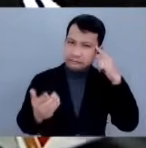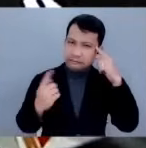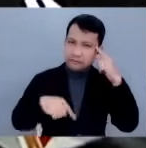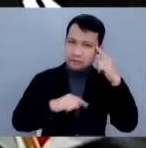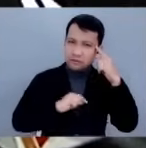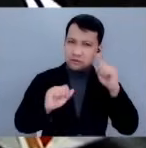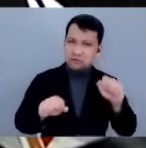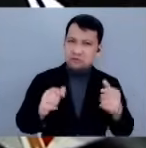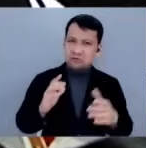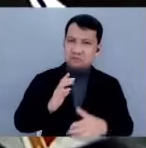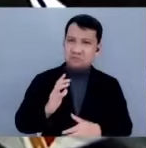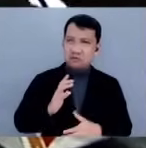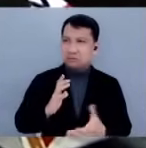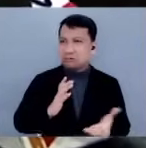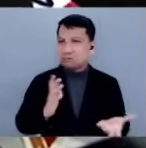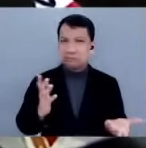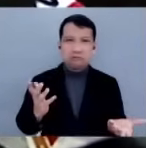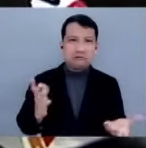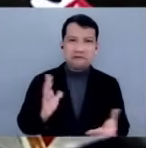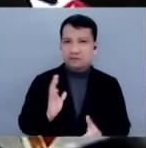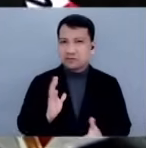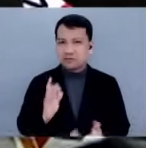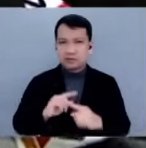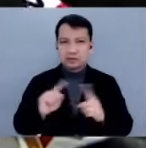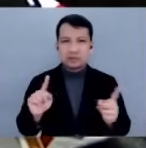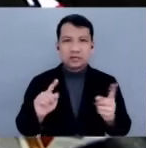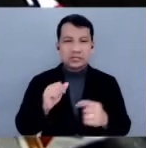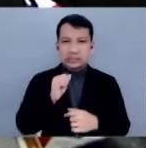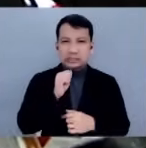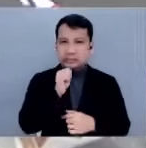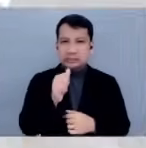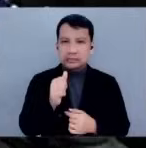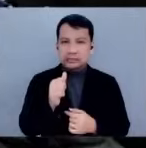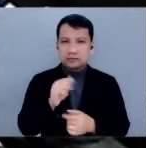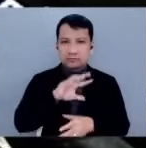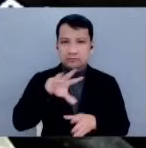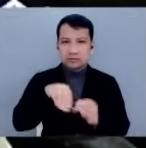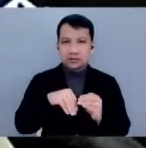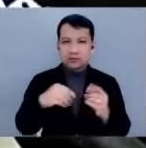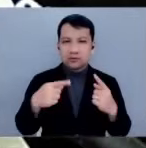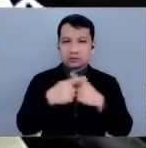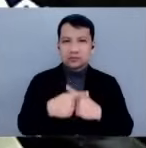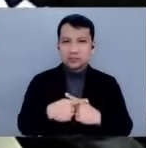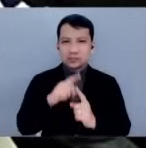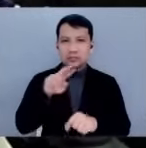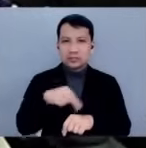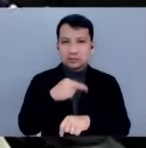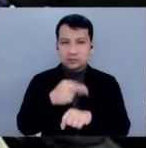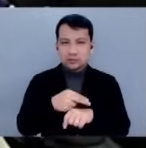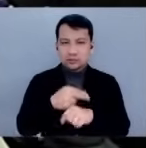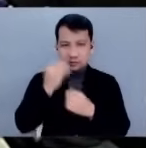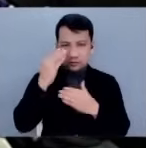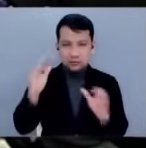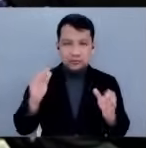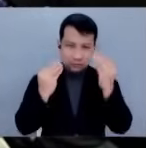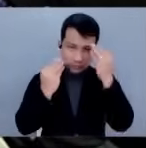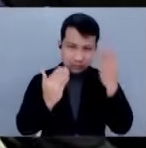okay-okay lang. May implication pala ito sa national security. A clear and present danger